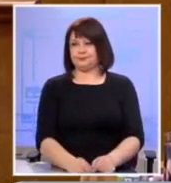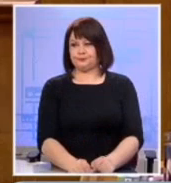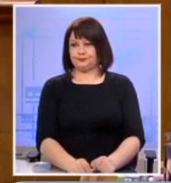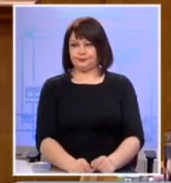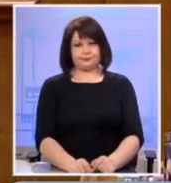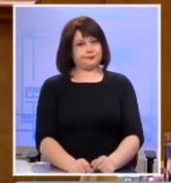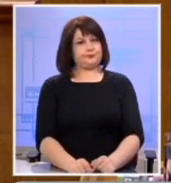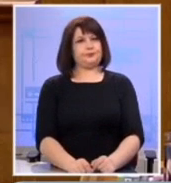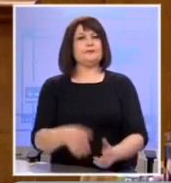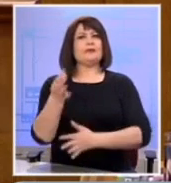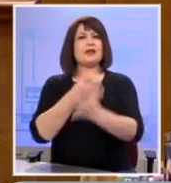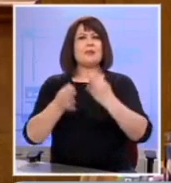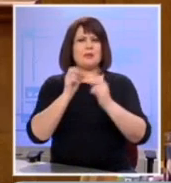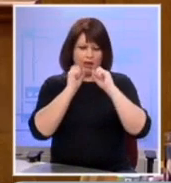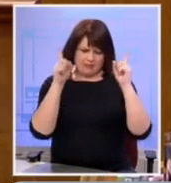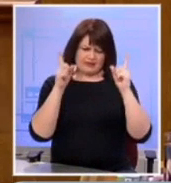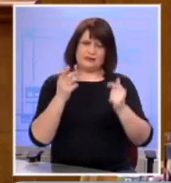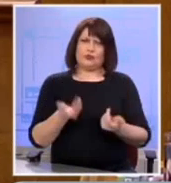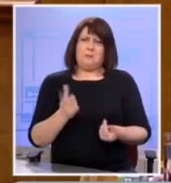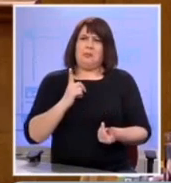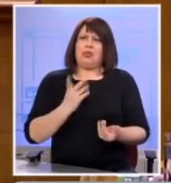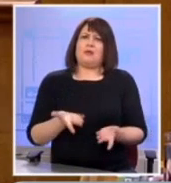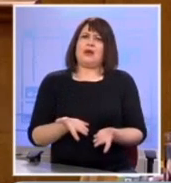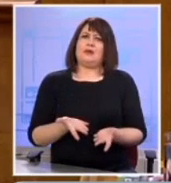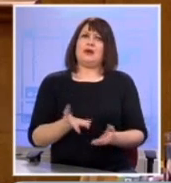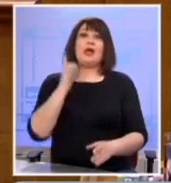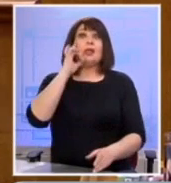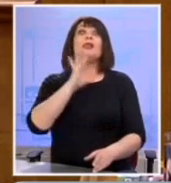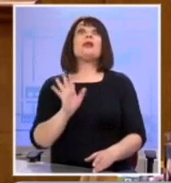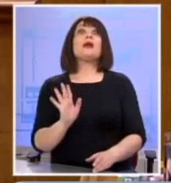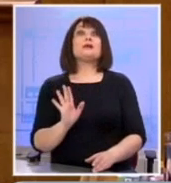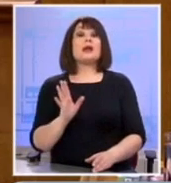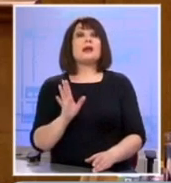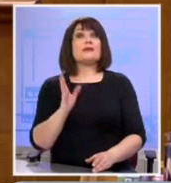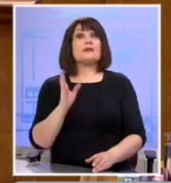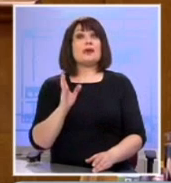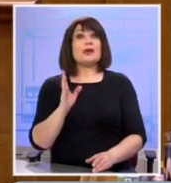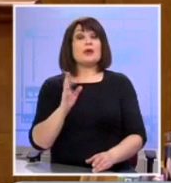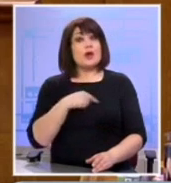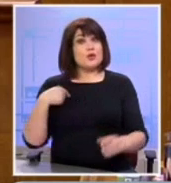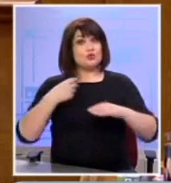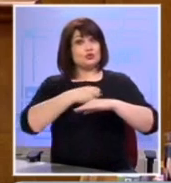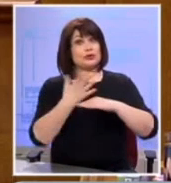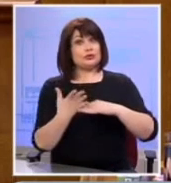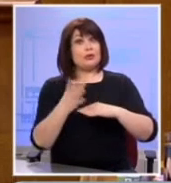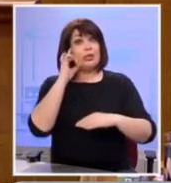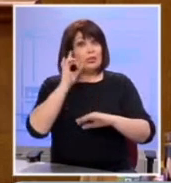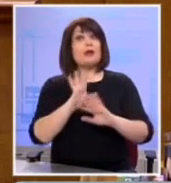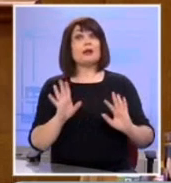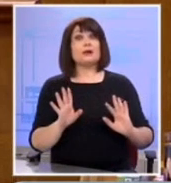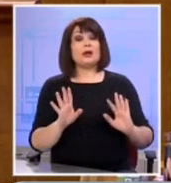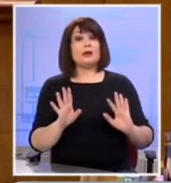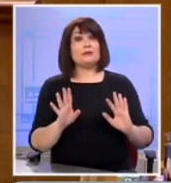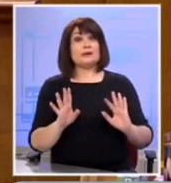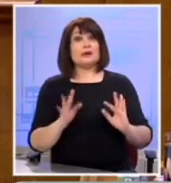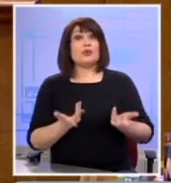Αυτά τα οποία είπε είναι απίστευτα. Δεν έχει αντιληφθεί ακόμα ο κύριος αρχηγός του ΠΑΣΟΚ ότι η